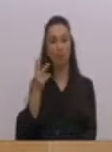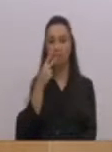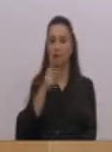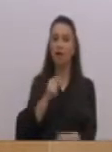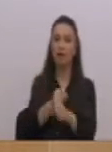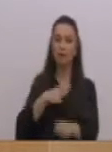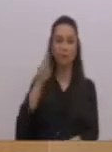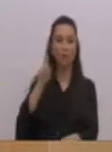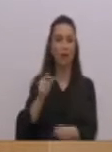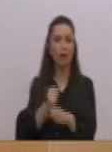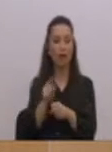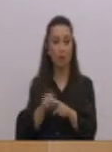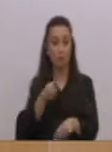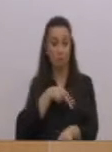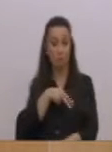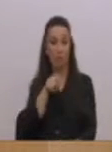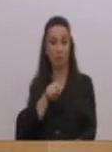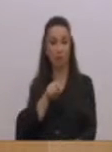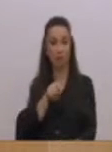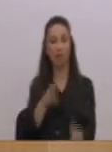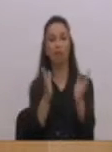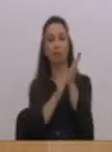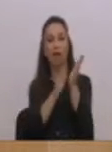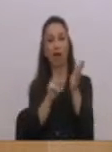საქართველოს მთავრობა, მათ შორის პარლამენტის ტაშის